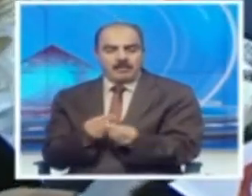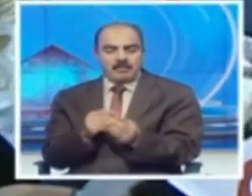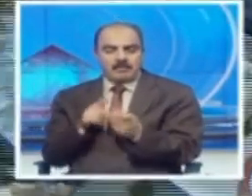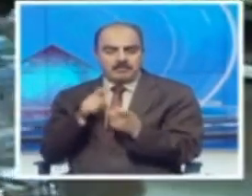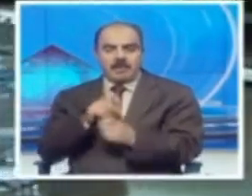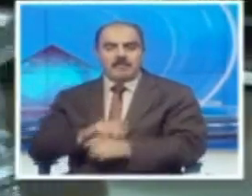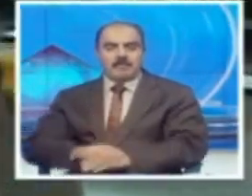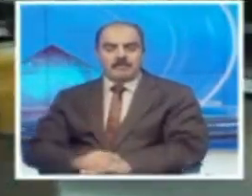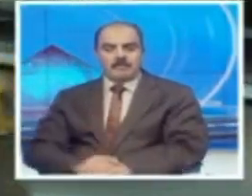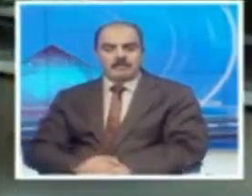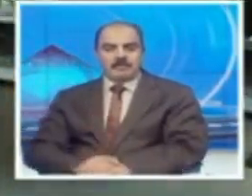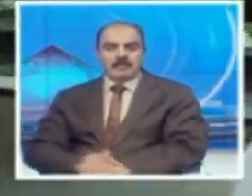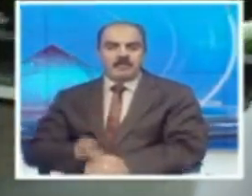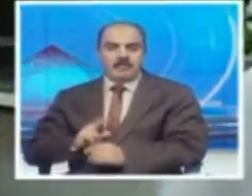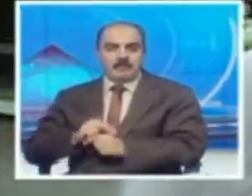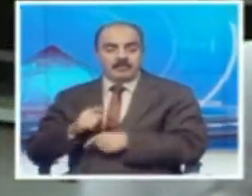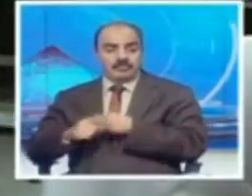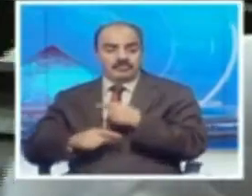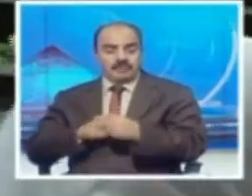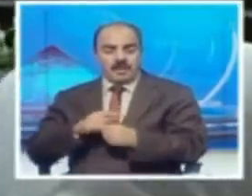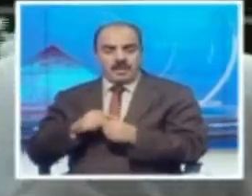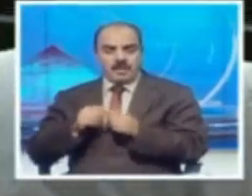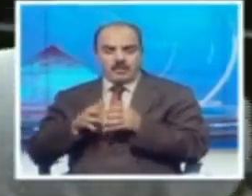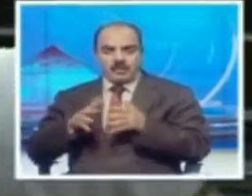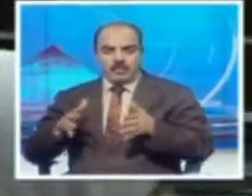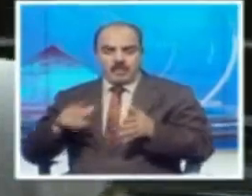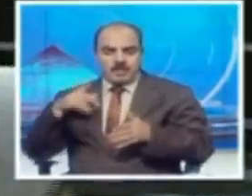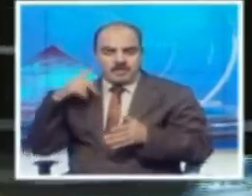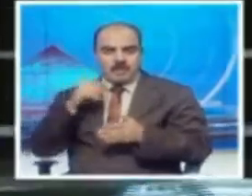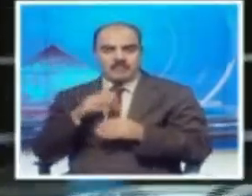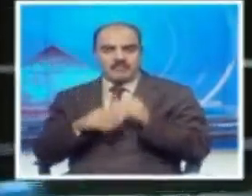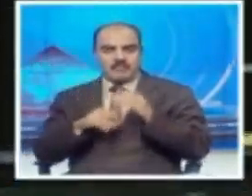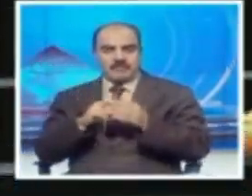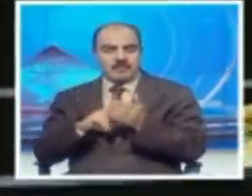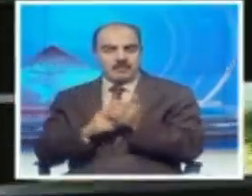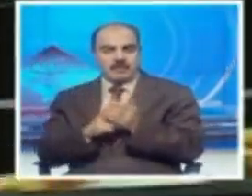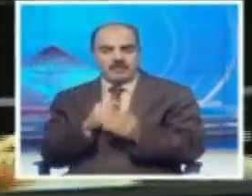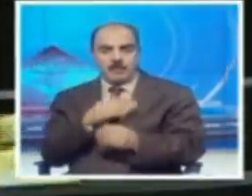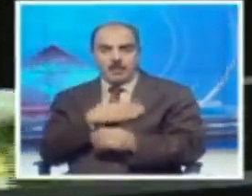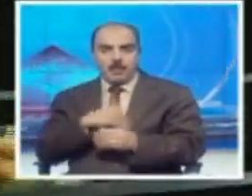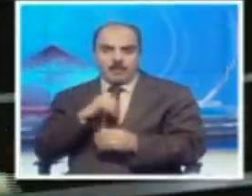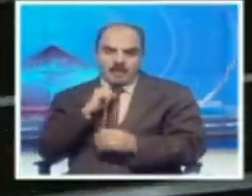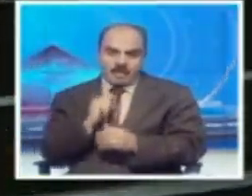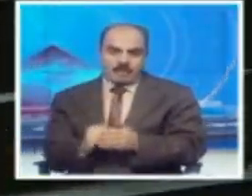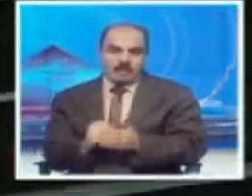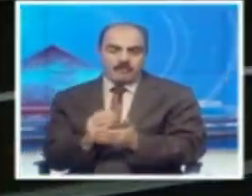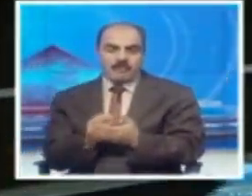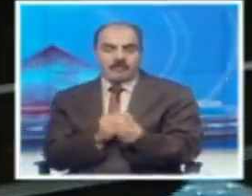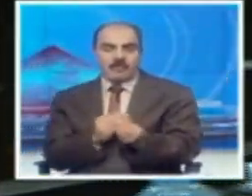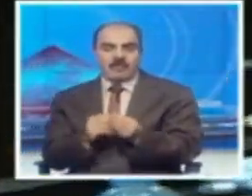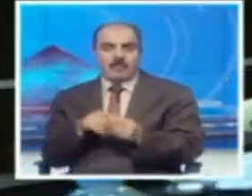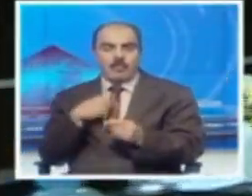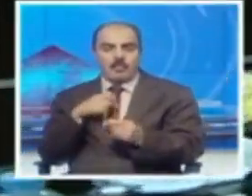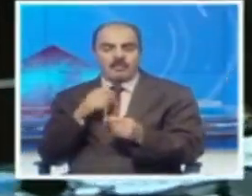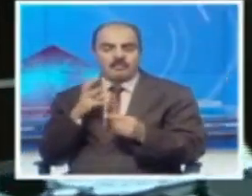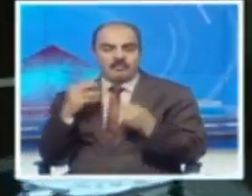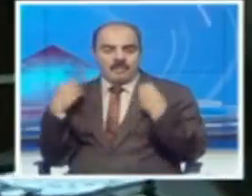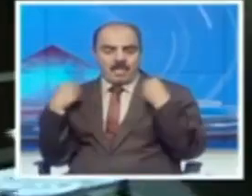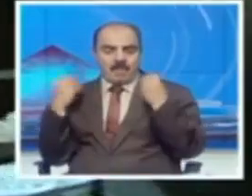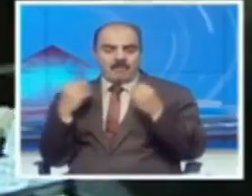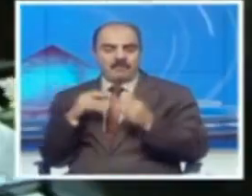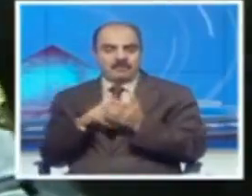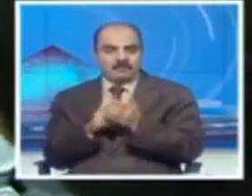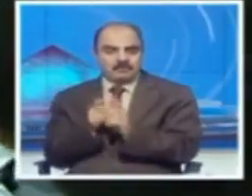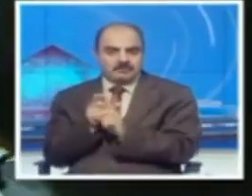هذه المشاكل. على قدم وساق وسعي دائم من مؤسسات الدولة كافة لا سيما وزارة الشباب